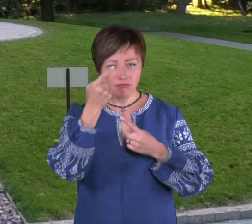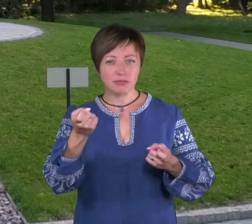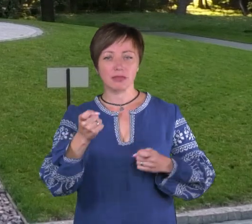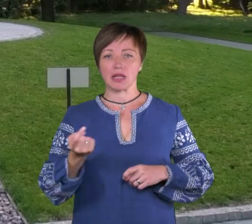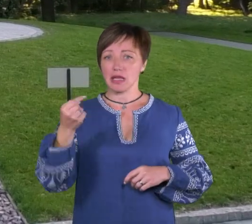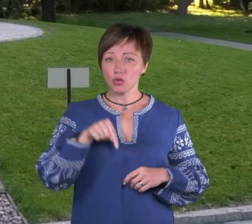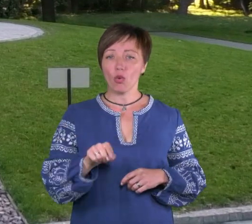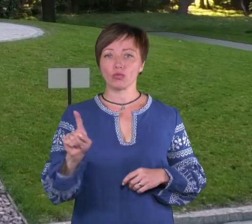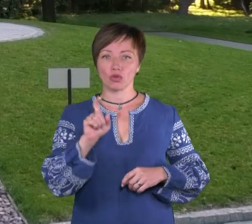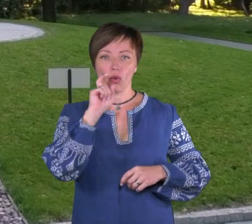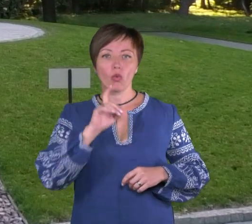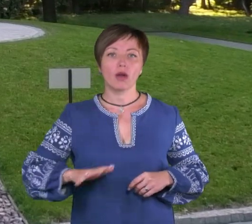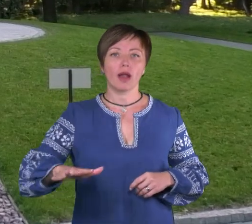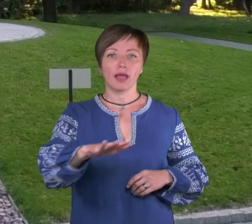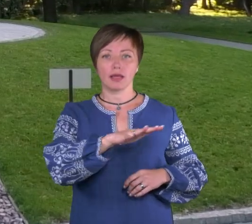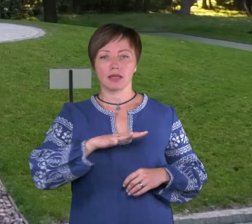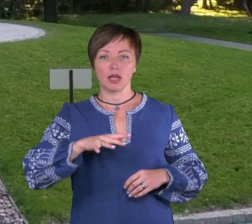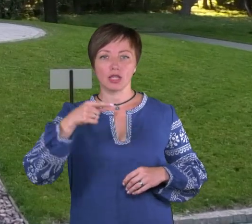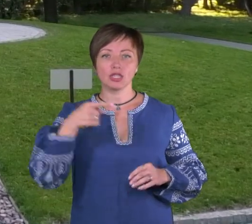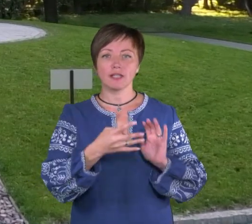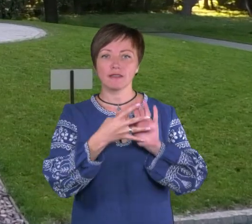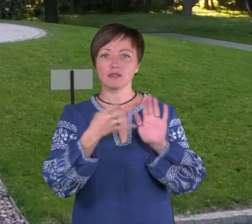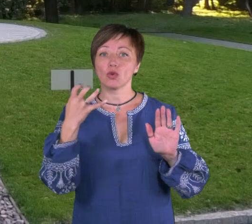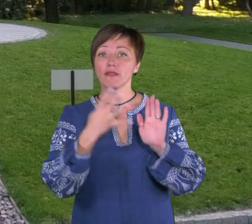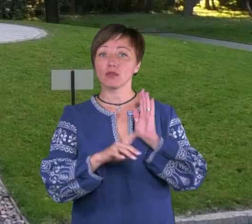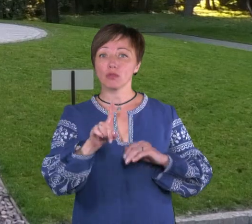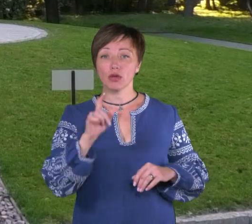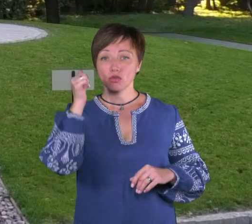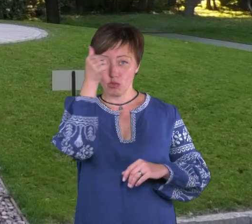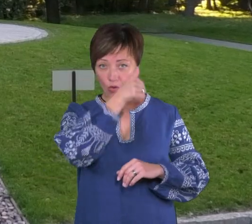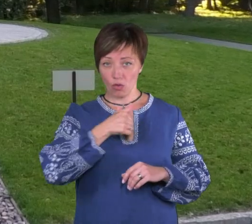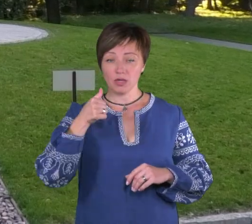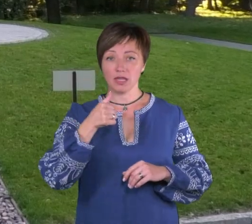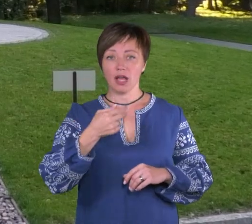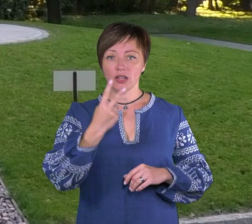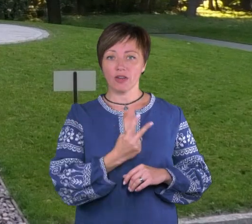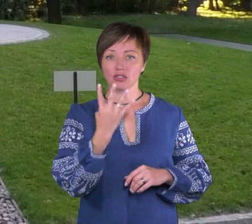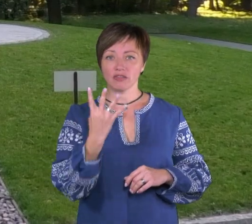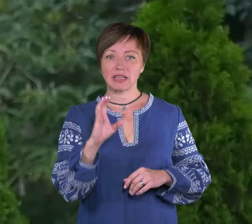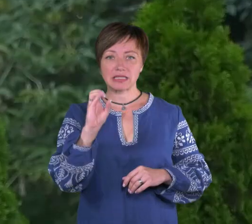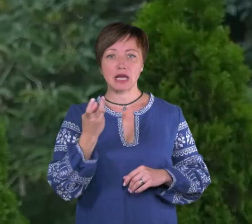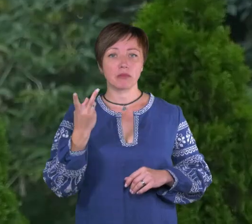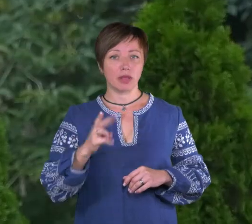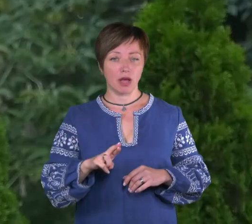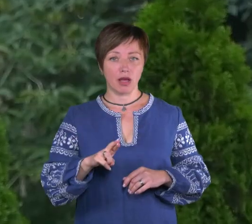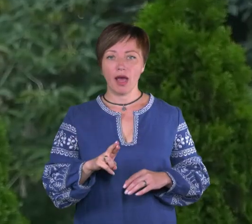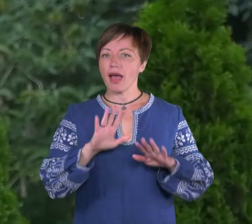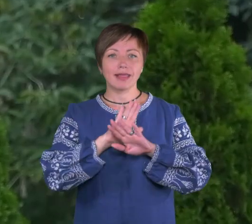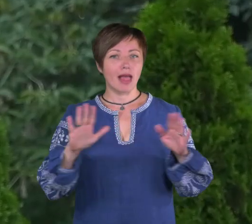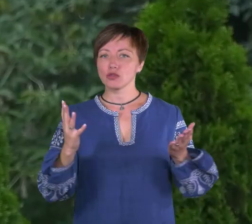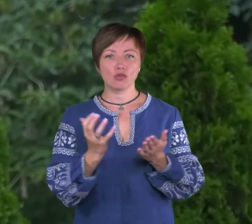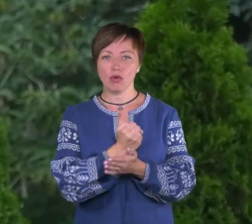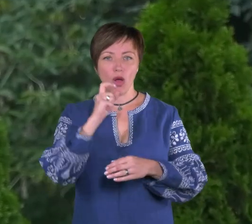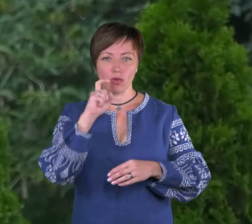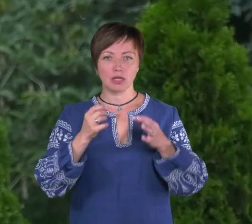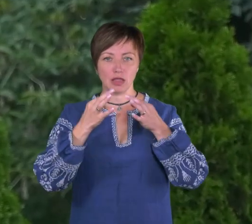тому, що Україна в 1991 році 24 серпня не здобула